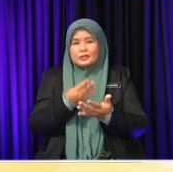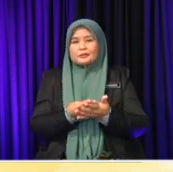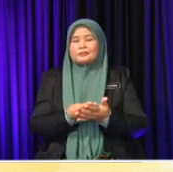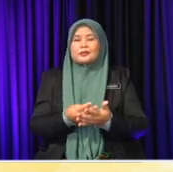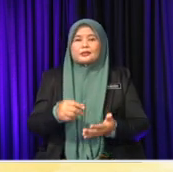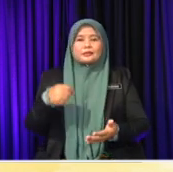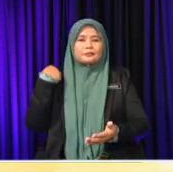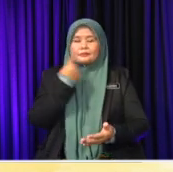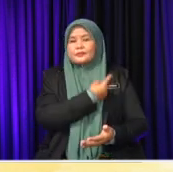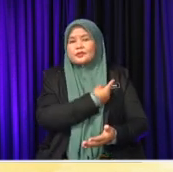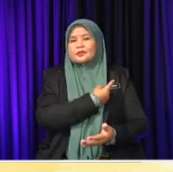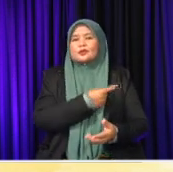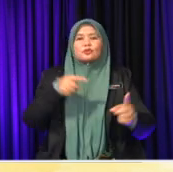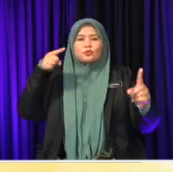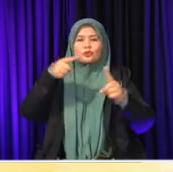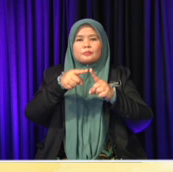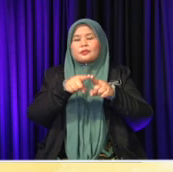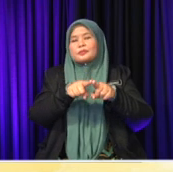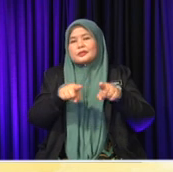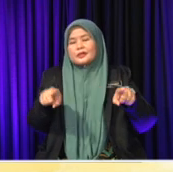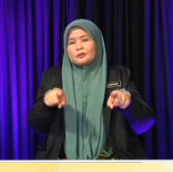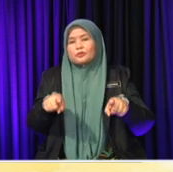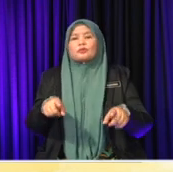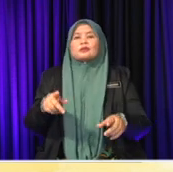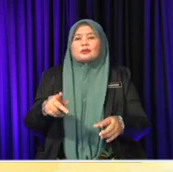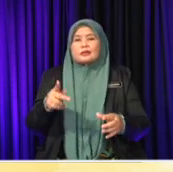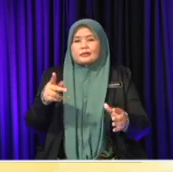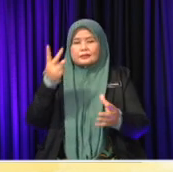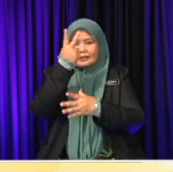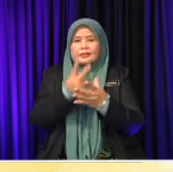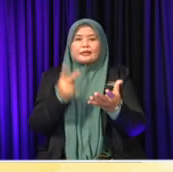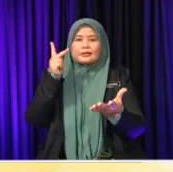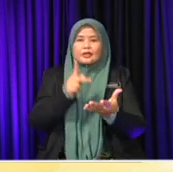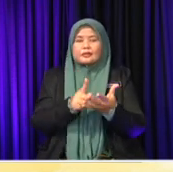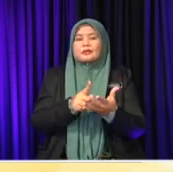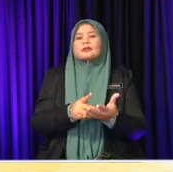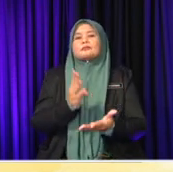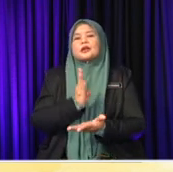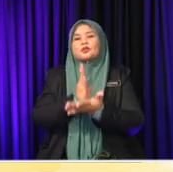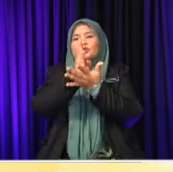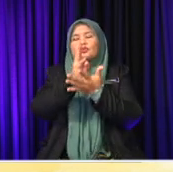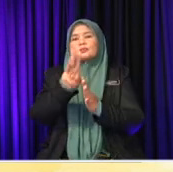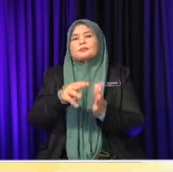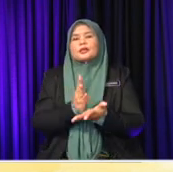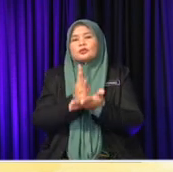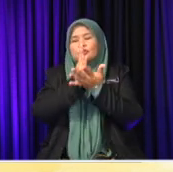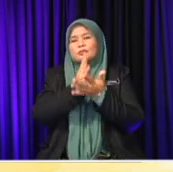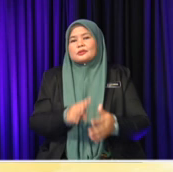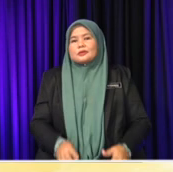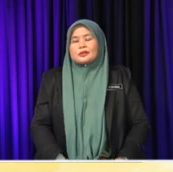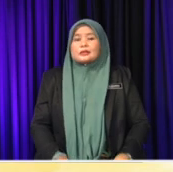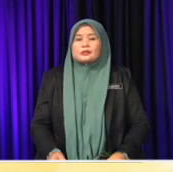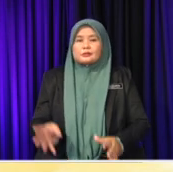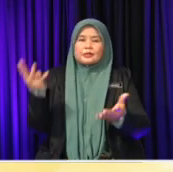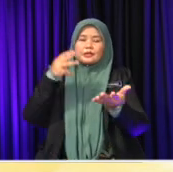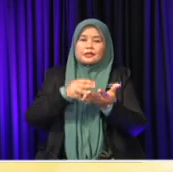tujuan perbedaan ialah untuk saling mengenali dalam rangka bantu membantu dan saling melengkapi semakin kuat